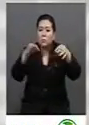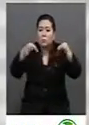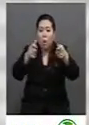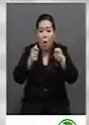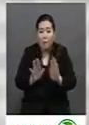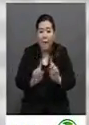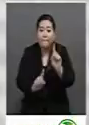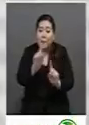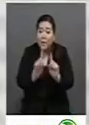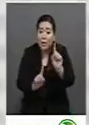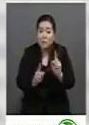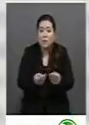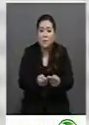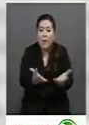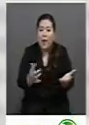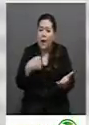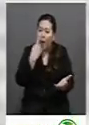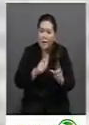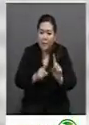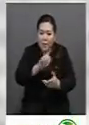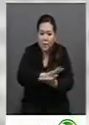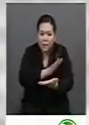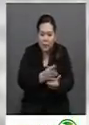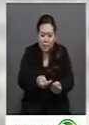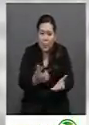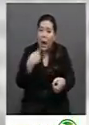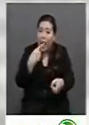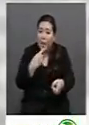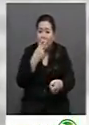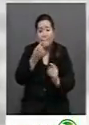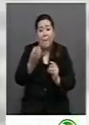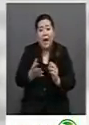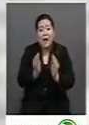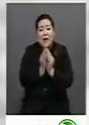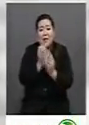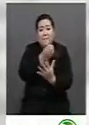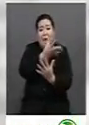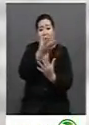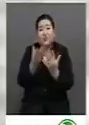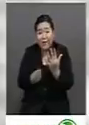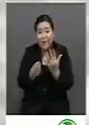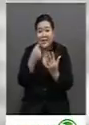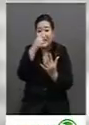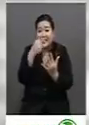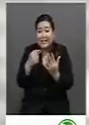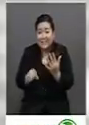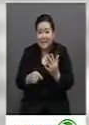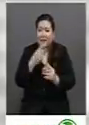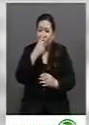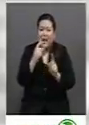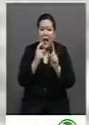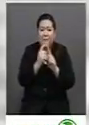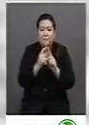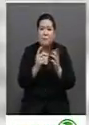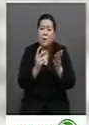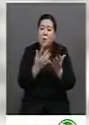ครจะเป็นผู้ประเมินบวกกับว่าคำถามส่วนใหญ่เป็นเชิงปริมาณซะมากกว่าซึ่งถ้าไปดูในทางกฎหมายแล้วเนี่ยทำผิดแค่